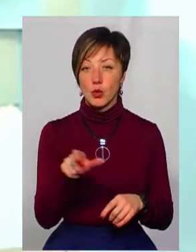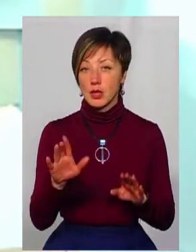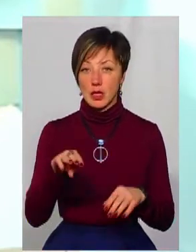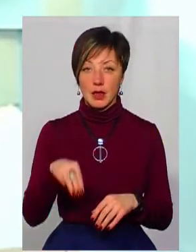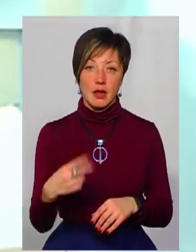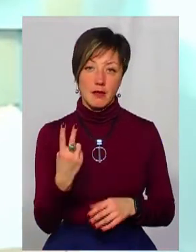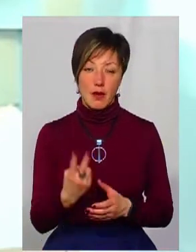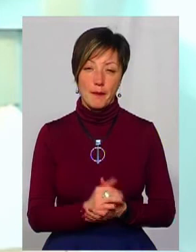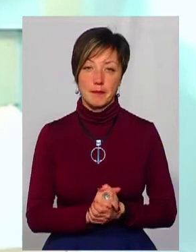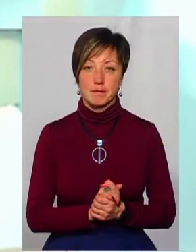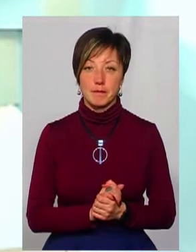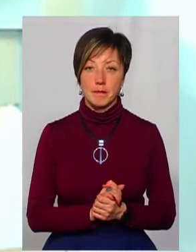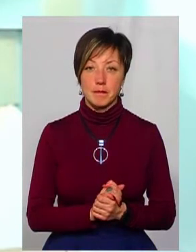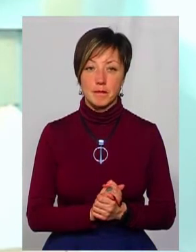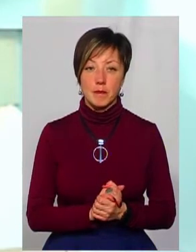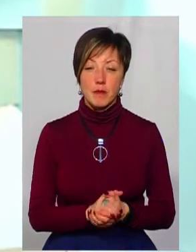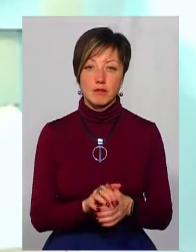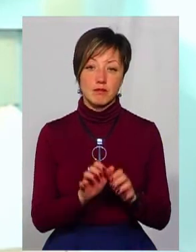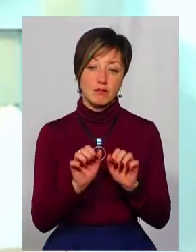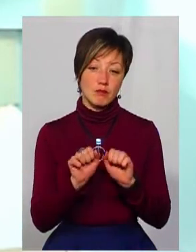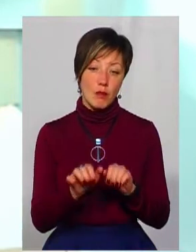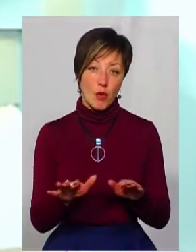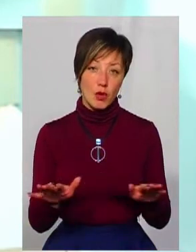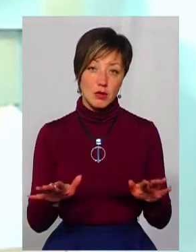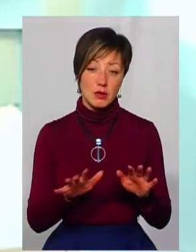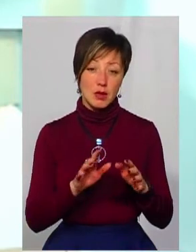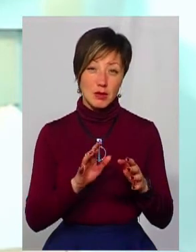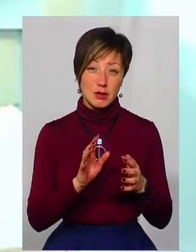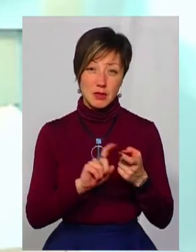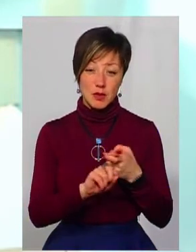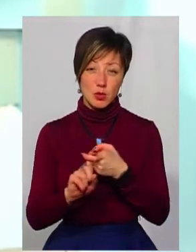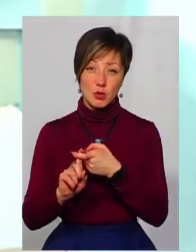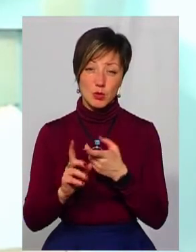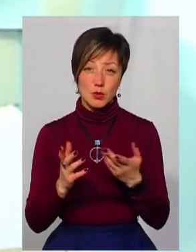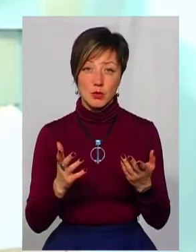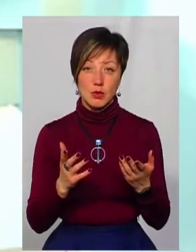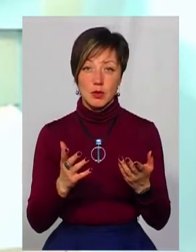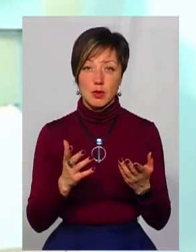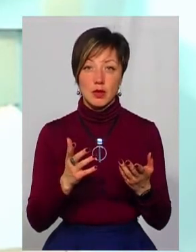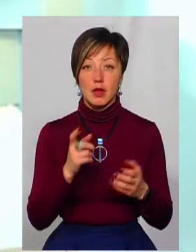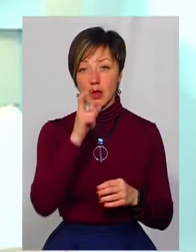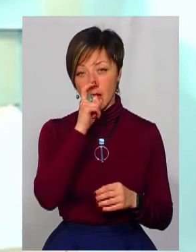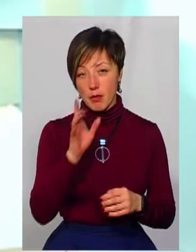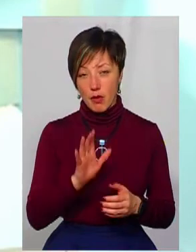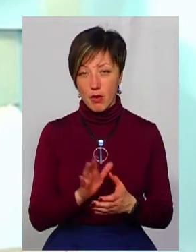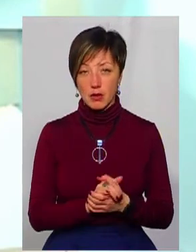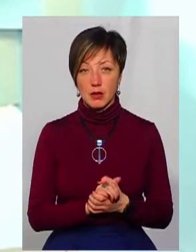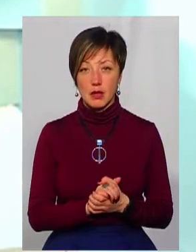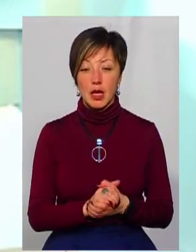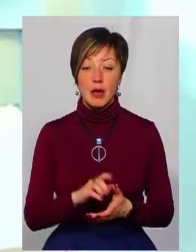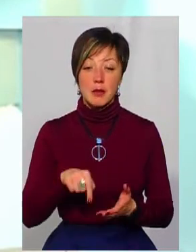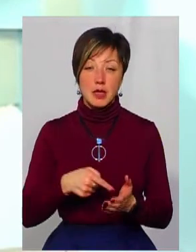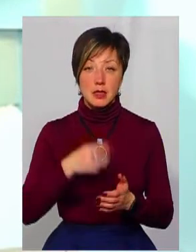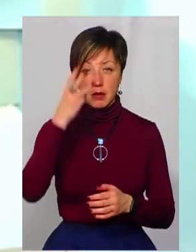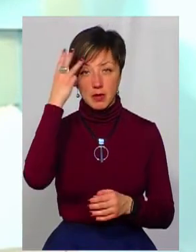Т2. Покриття, ну, крім тих районів, яких я назвав, досить таки в нас непогане. Саме